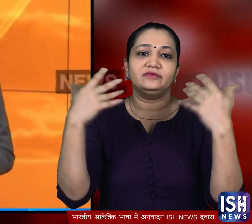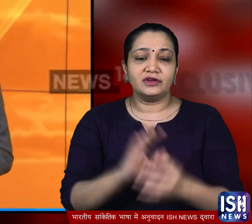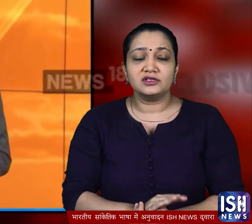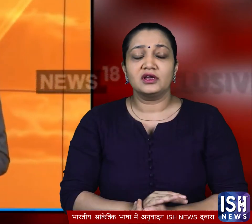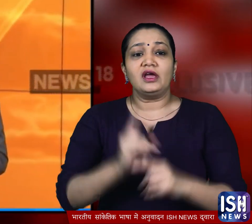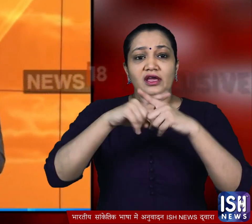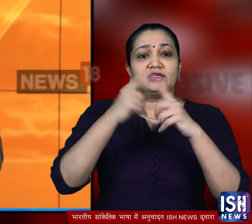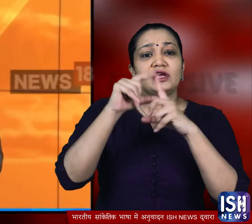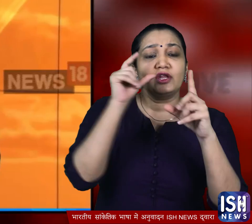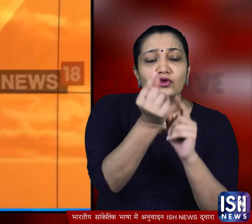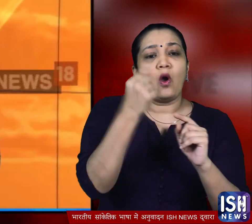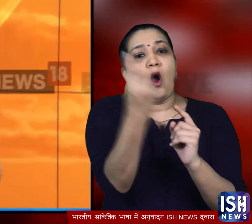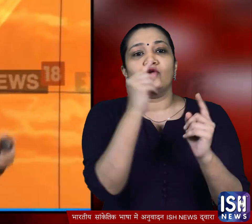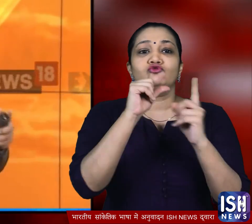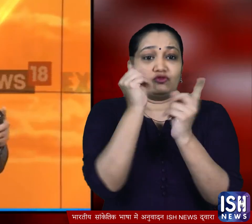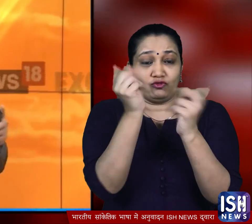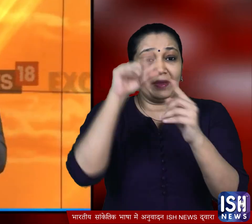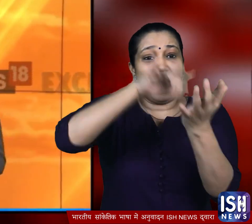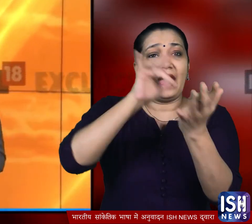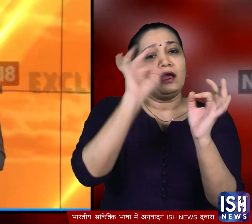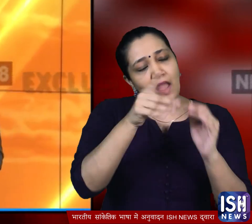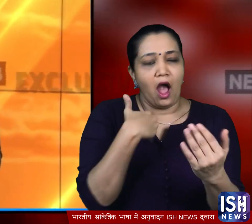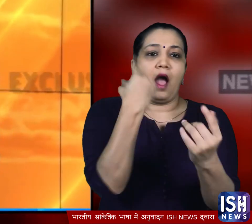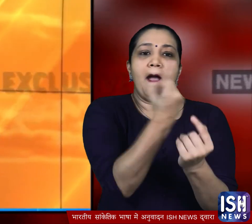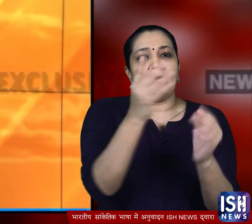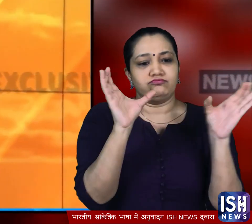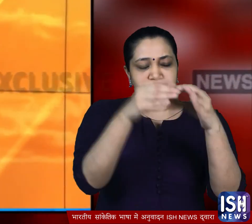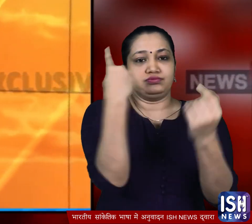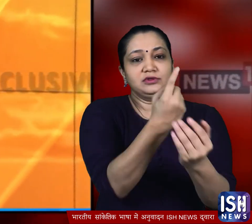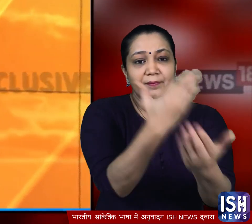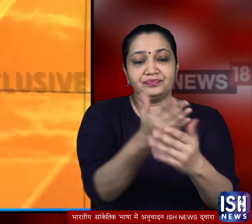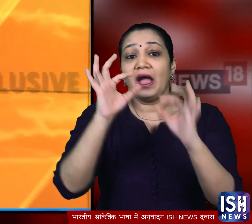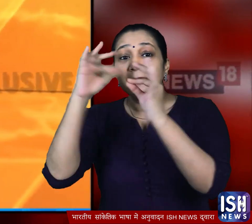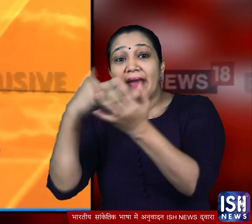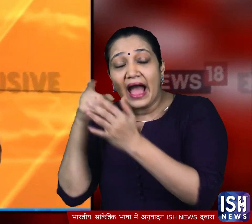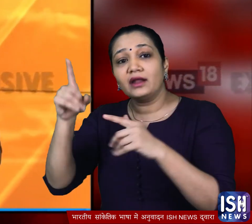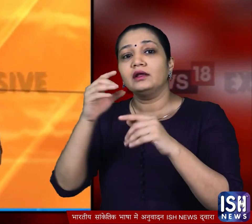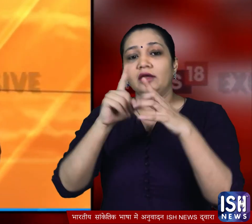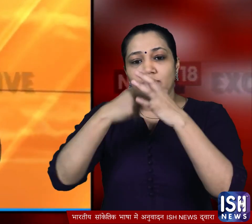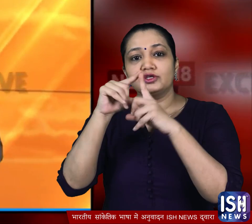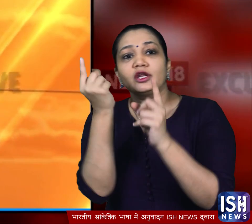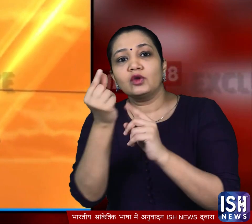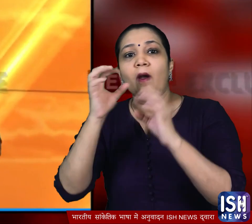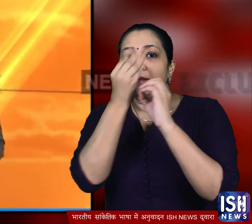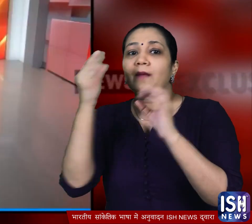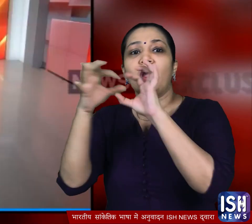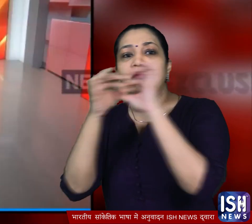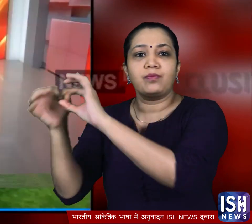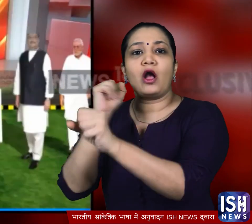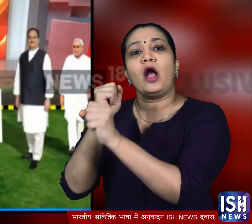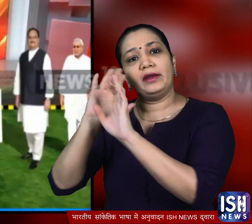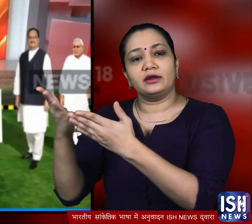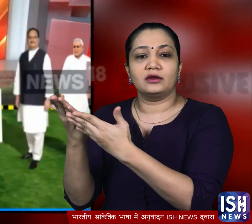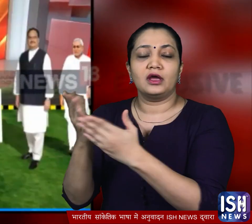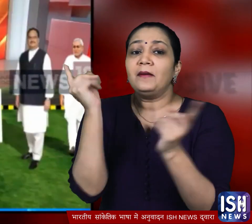जिसके लिए जेडीयू ने यूपी में अकेले चुनाव लड़ने का फैसला किया, जबकि बिहार में जेडीयू और बीजेपी मिलकर सरकार चला रहे हैं। लेकिन